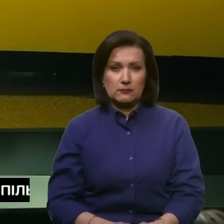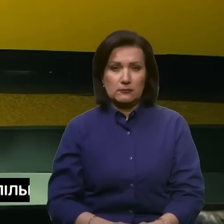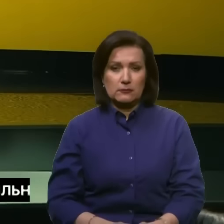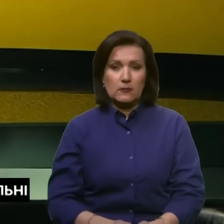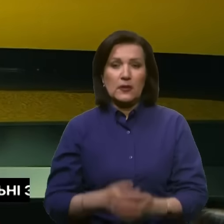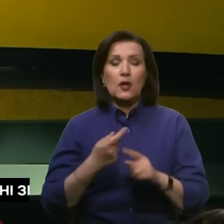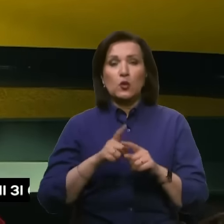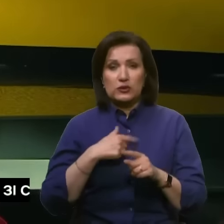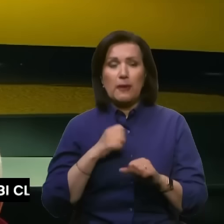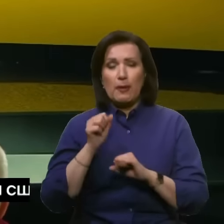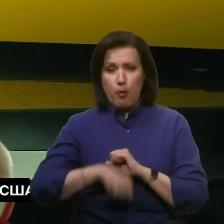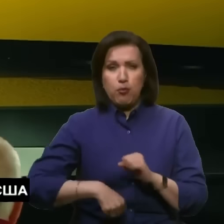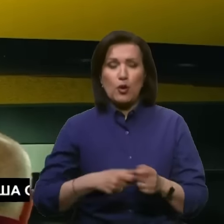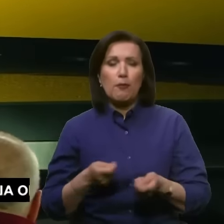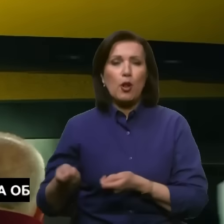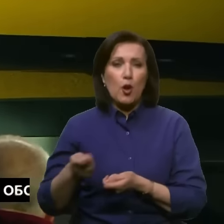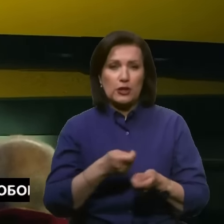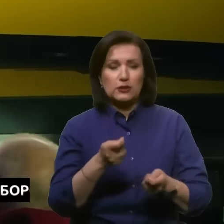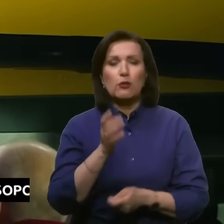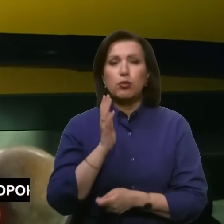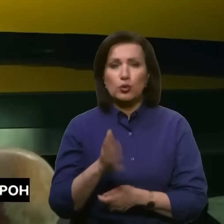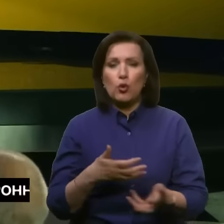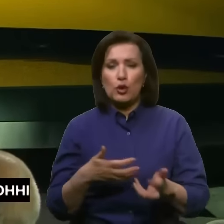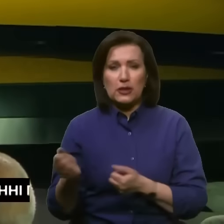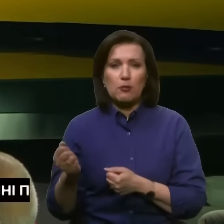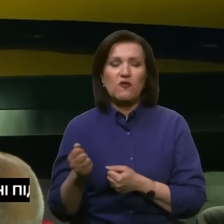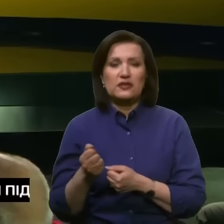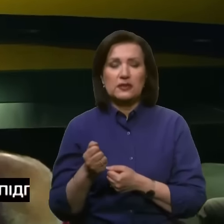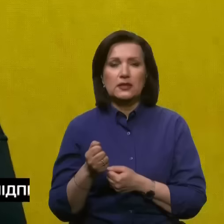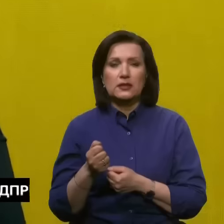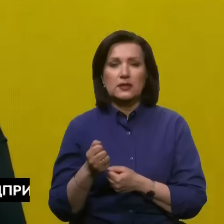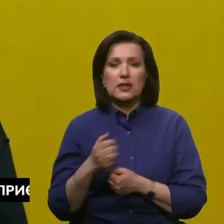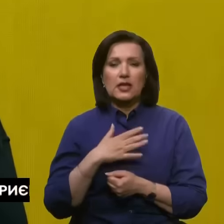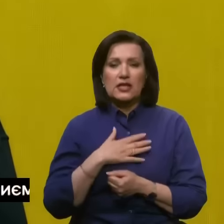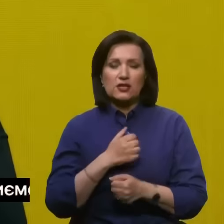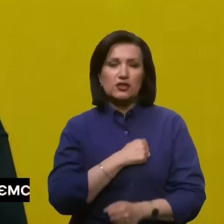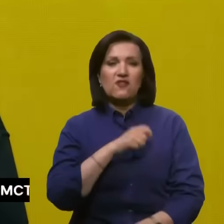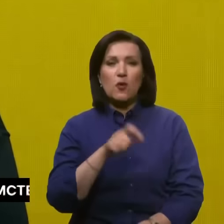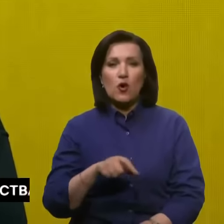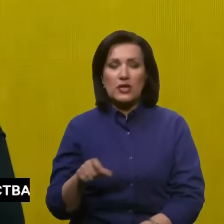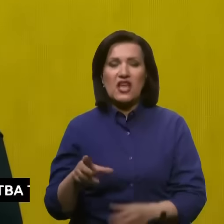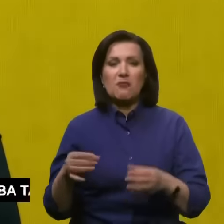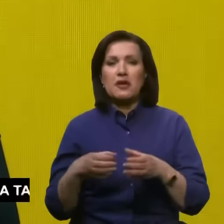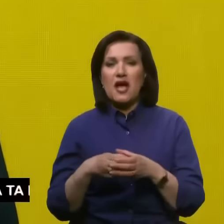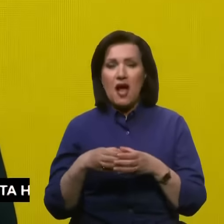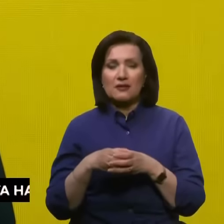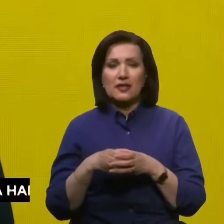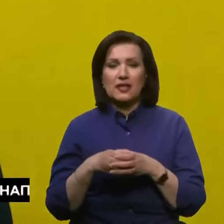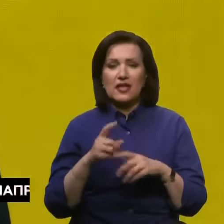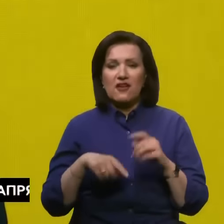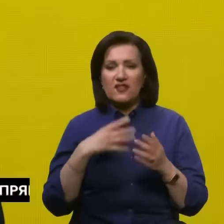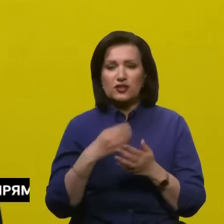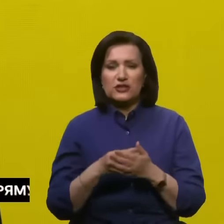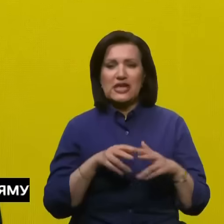Да, це ми поборемо, логістику. Будуть отримувати наші воїни в бригади